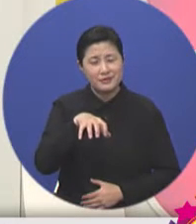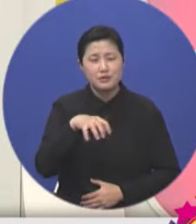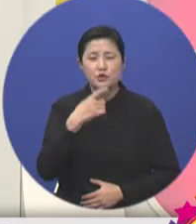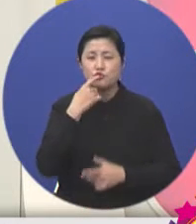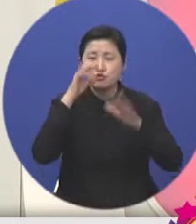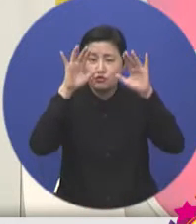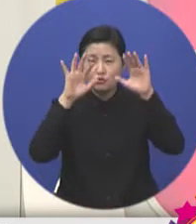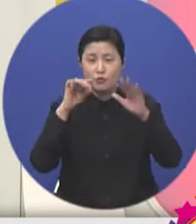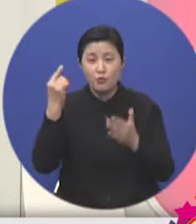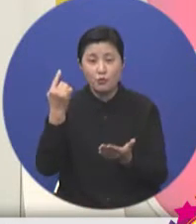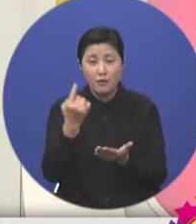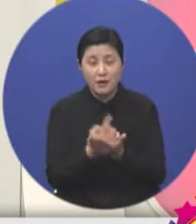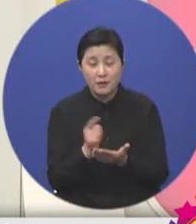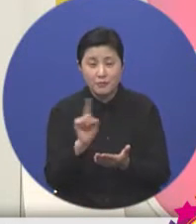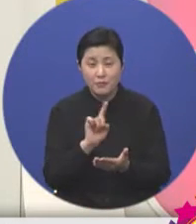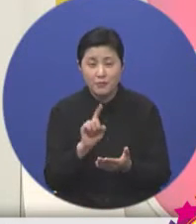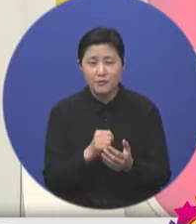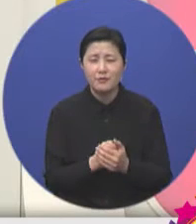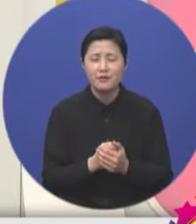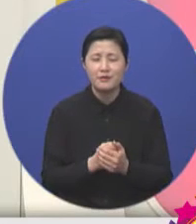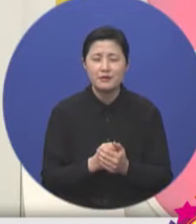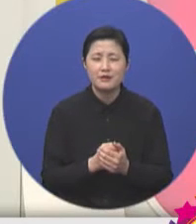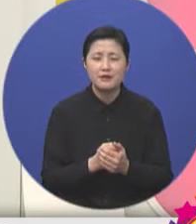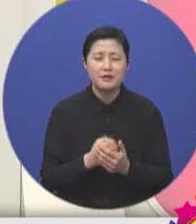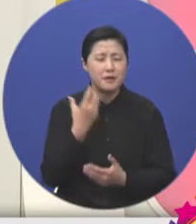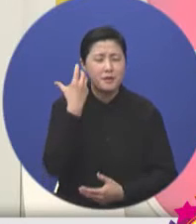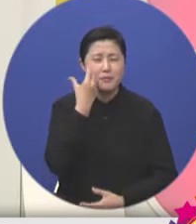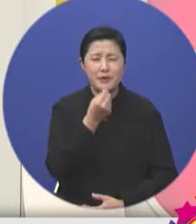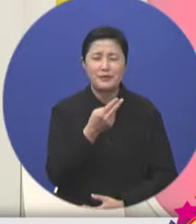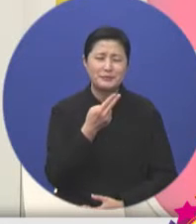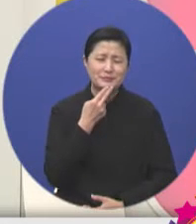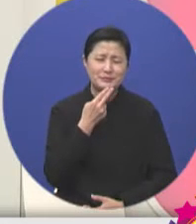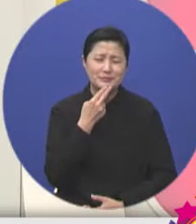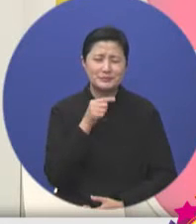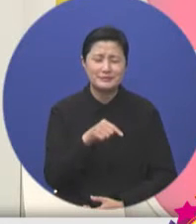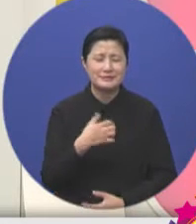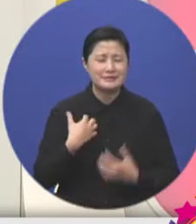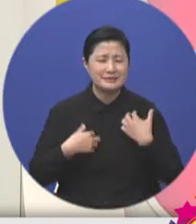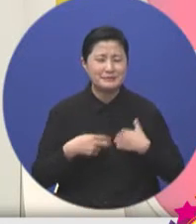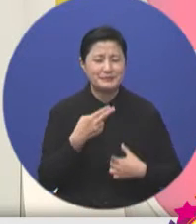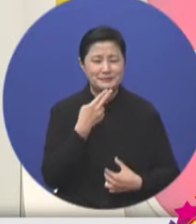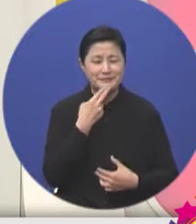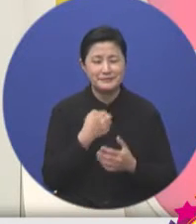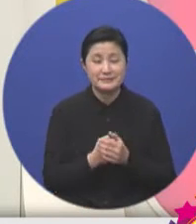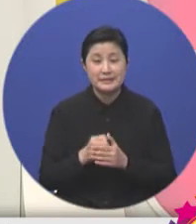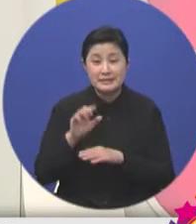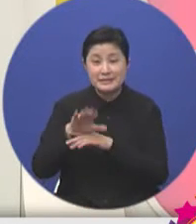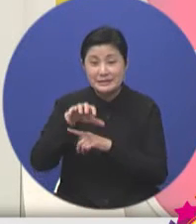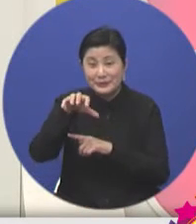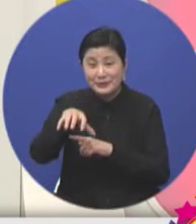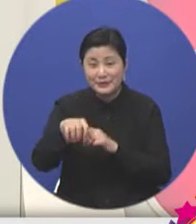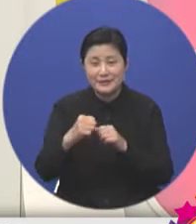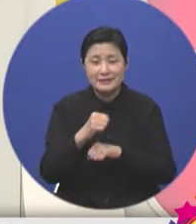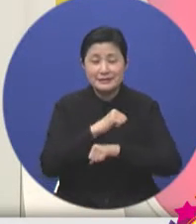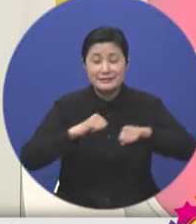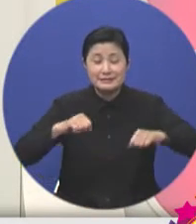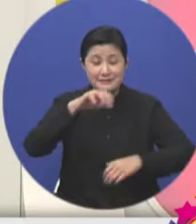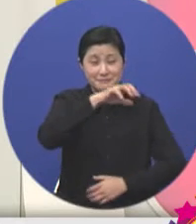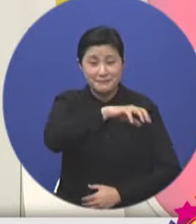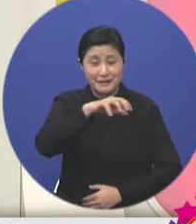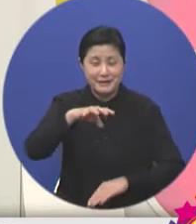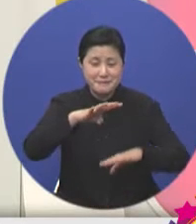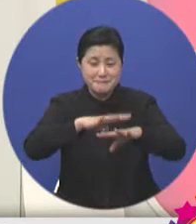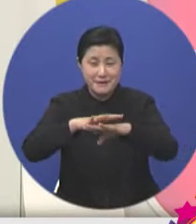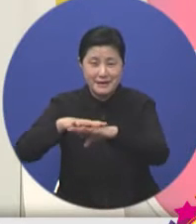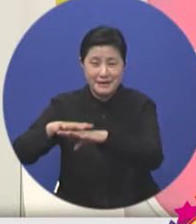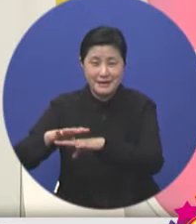눈이 와도. 네. 그렇게 그 매력이 없어 도시에는. 그쵸. 시골에서는 촥 들판에 그 밭